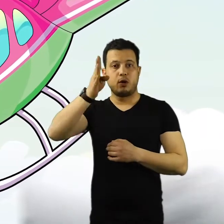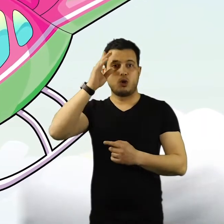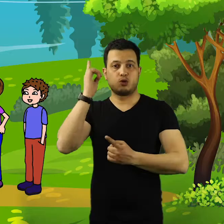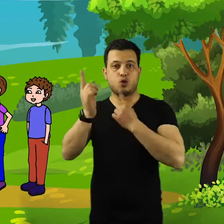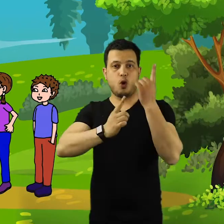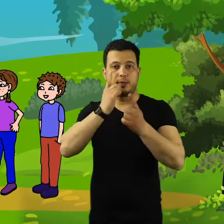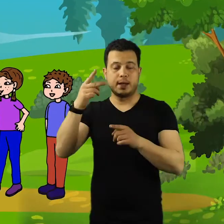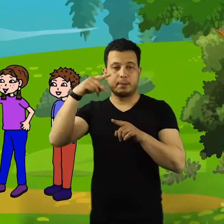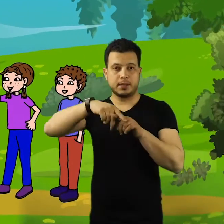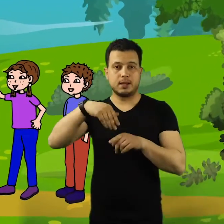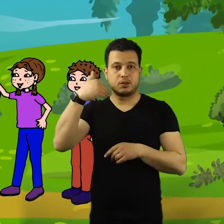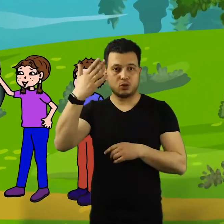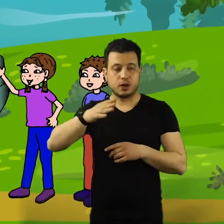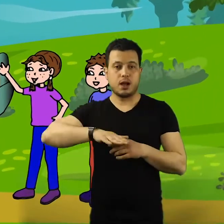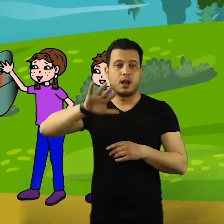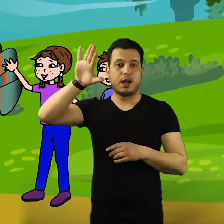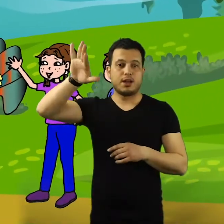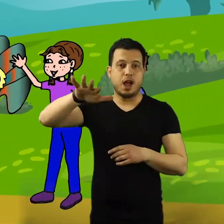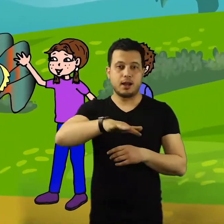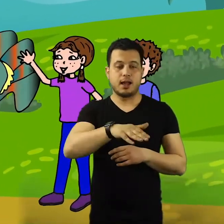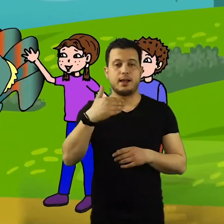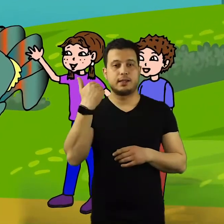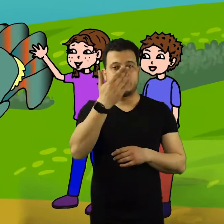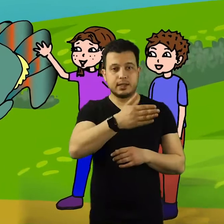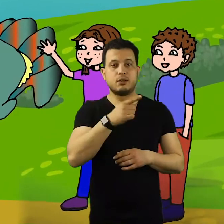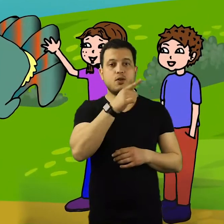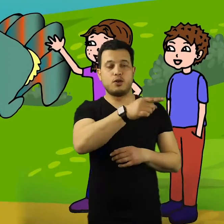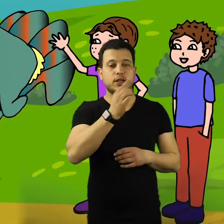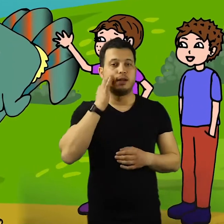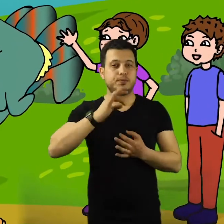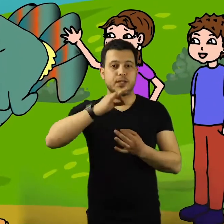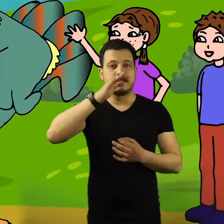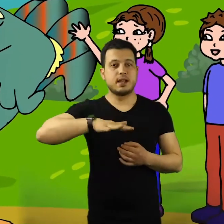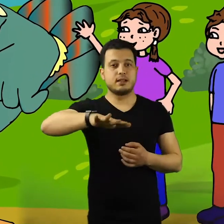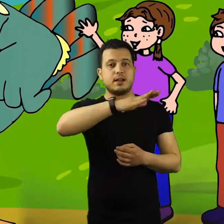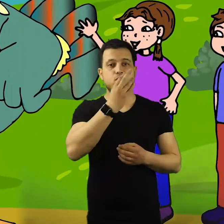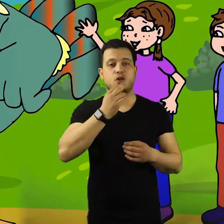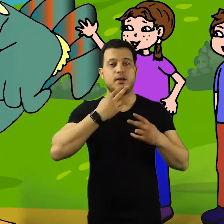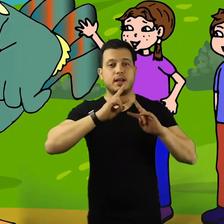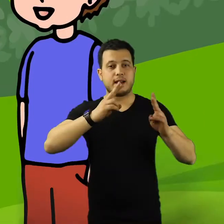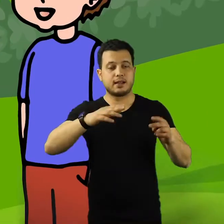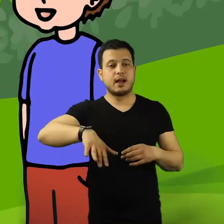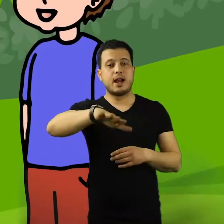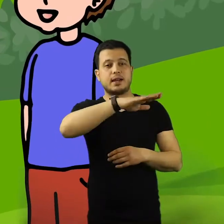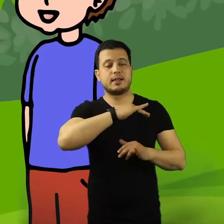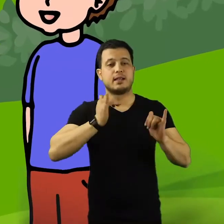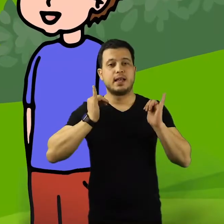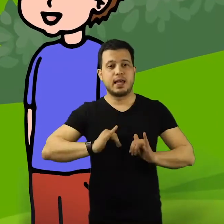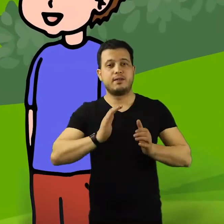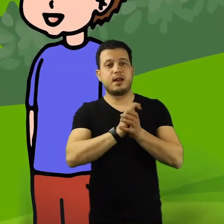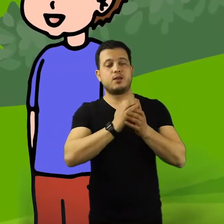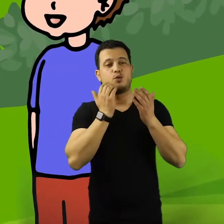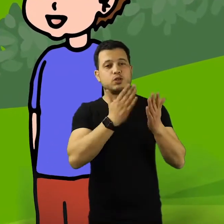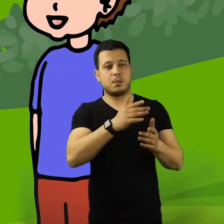Yayla çok renkliydi İnsanlar kutlamalar için keyifle hazırlık yapıyordu Bilge Horoz